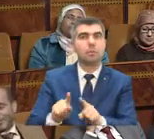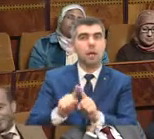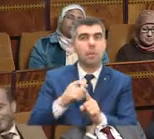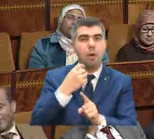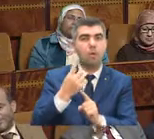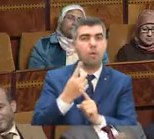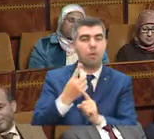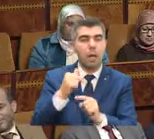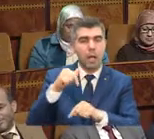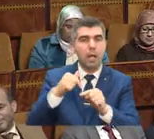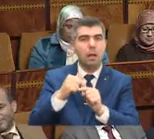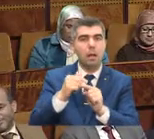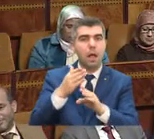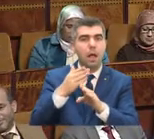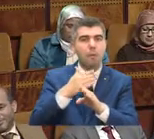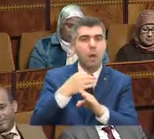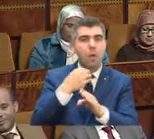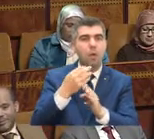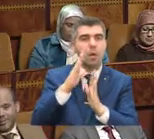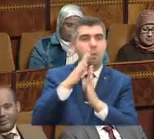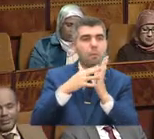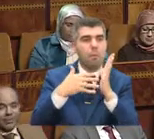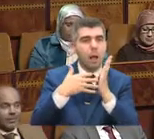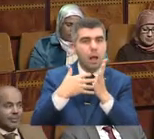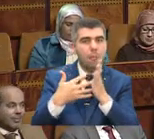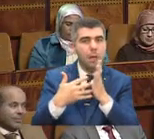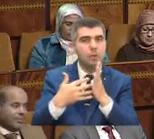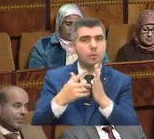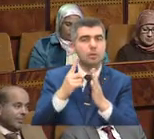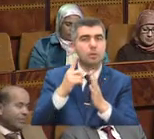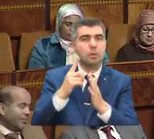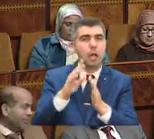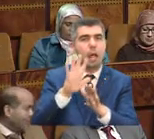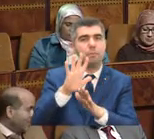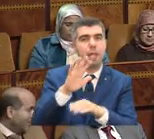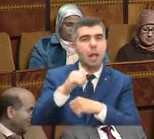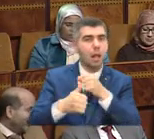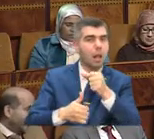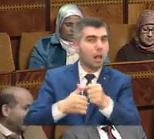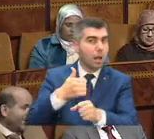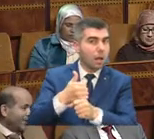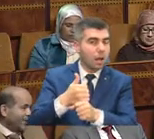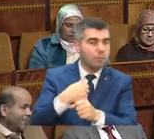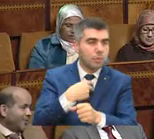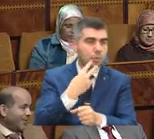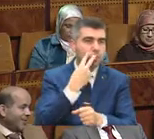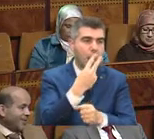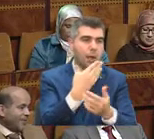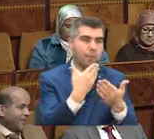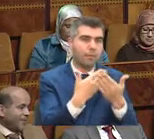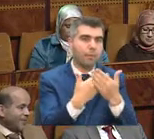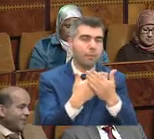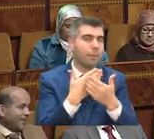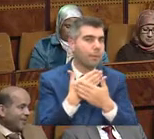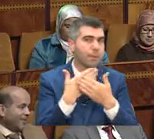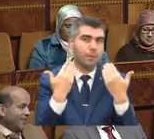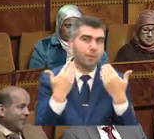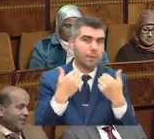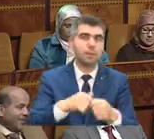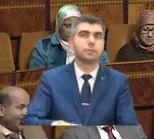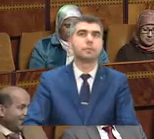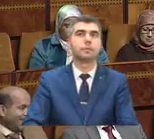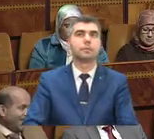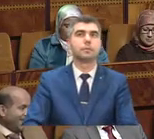خماسي وانتم بادين فيه، حاليا باقي ما شفنا حتى شي حاجة. وهنا كنهضروا بالضبط،